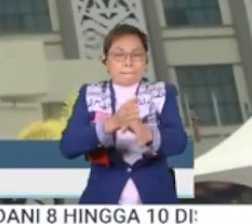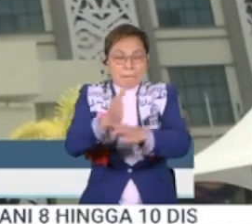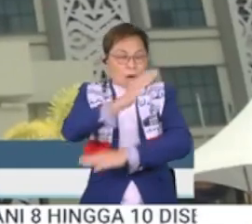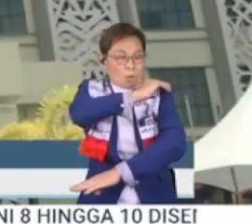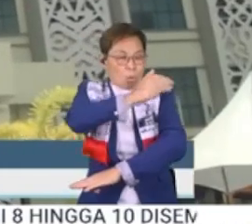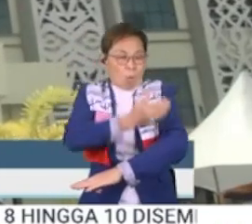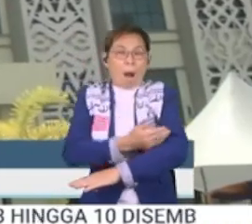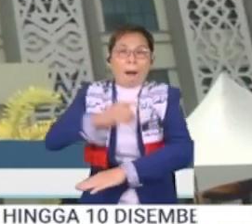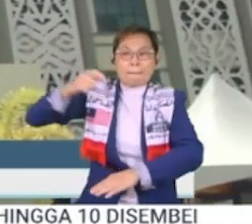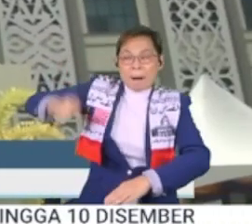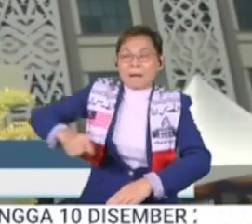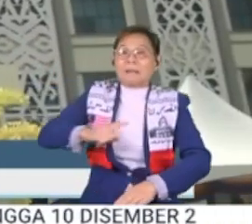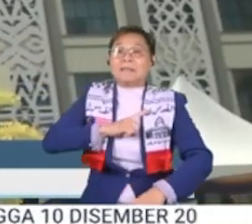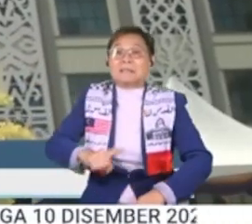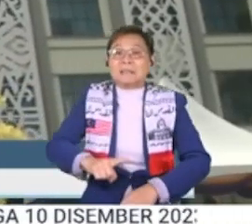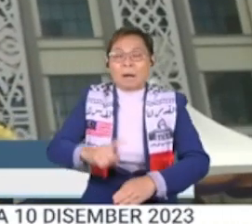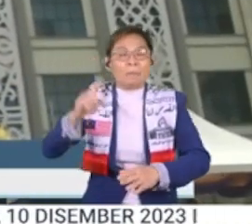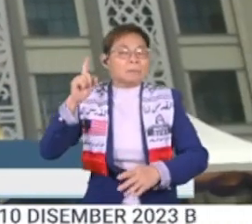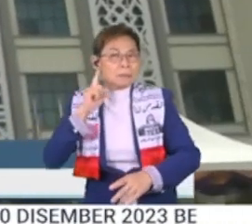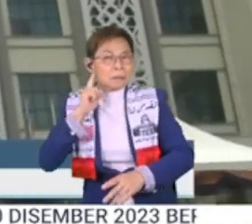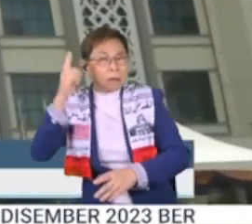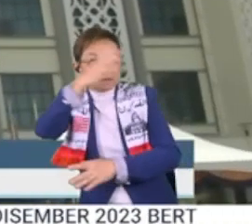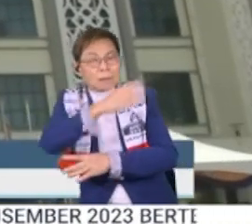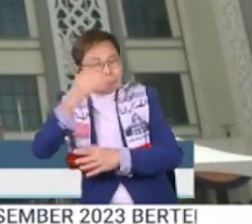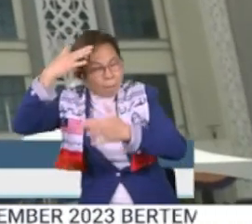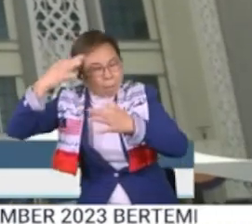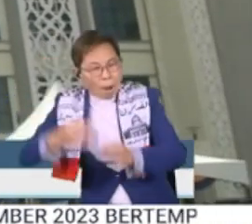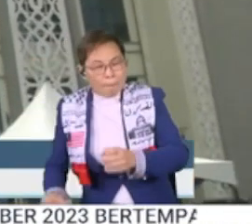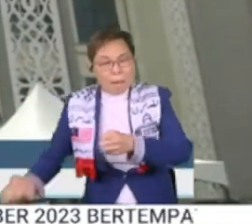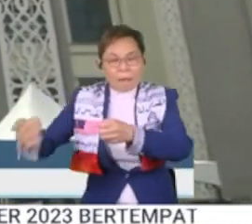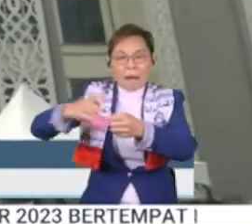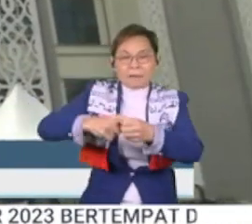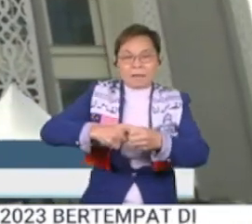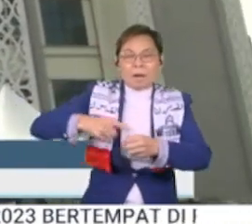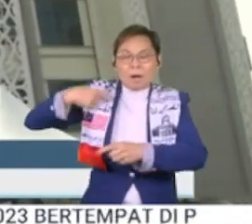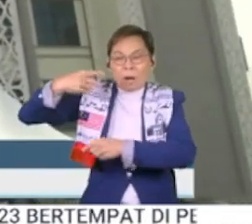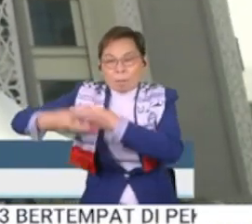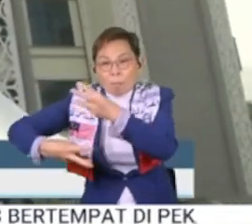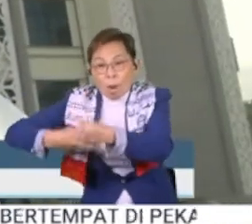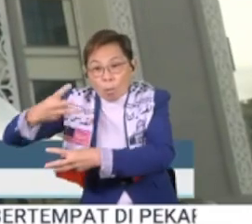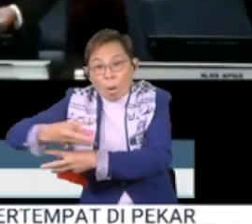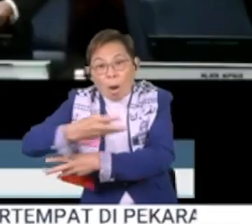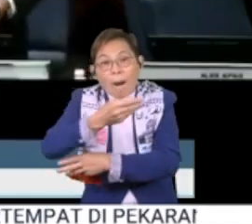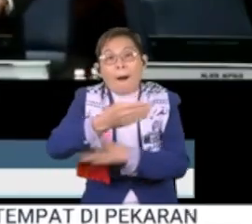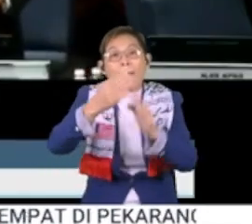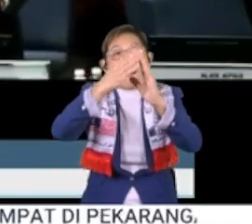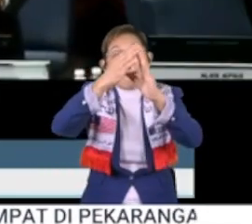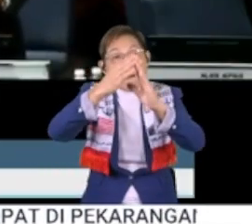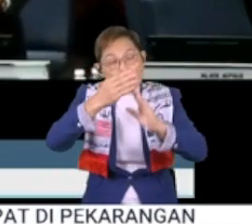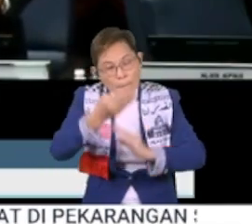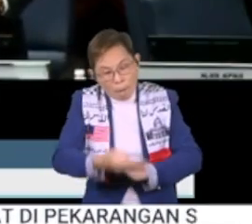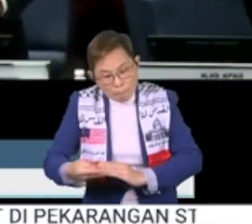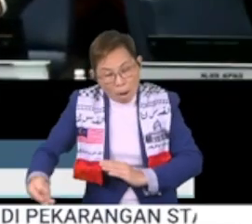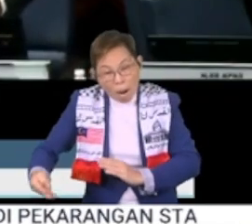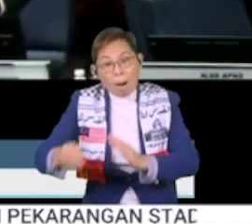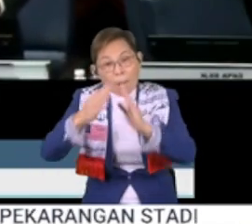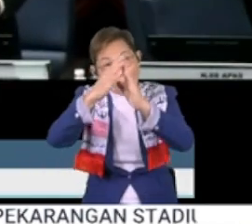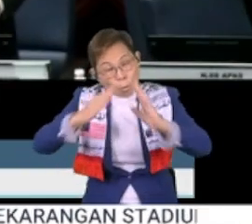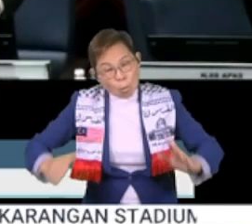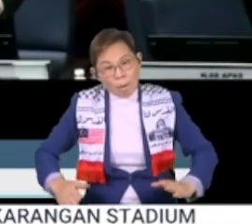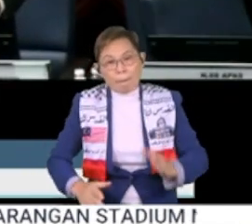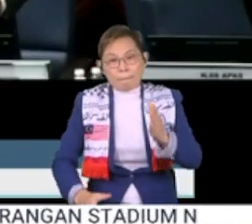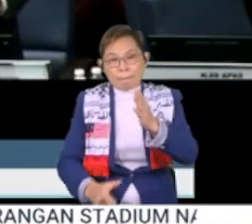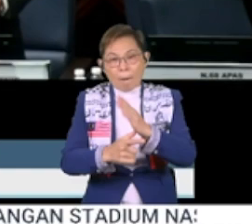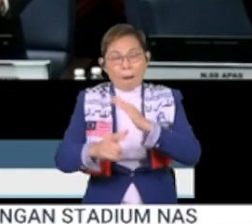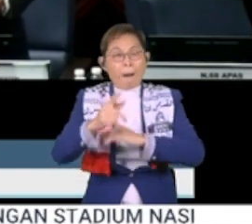Syariah untuk mendengar dan memutuskan apa-apa perkara berhubung pewarisan harta pusaka sementara itu pembantu menteri kepada ketua